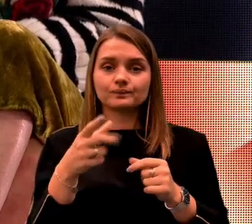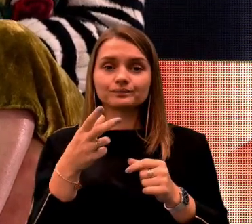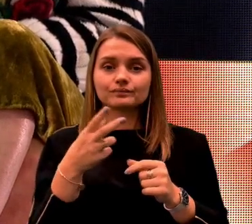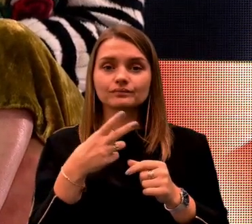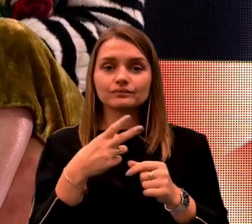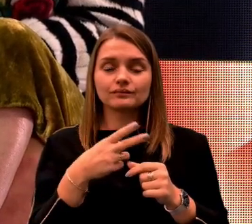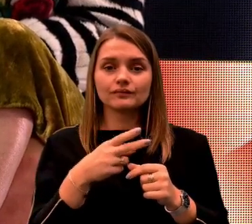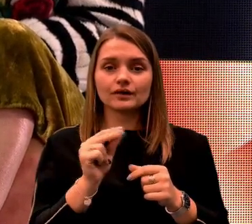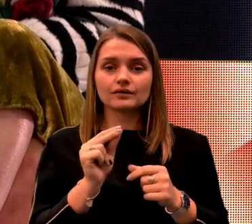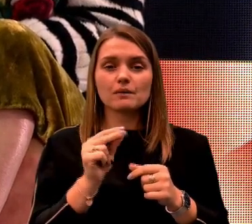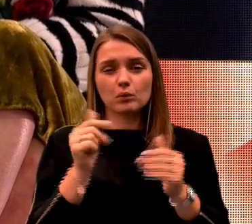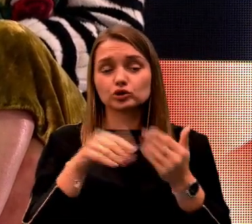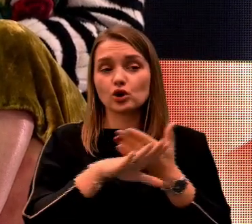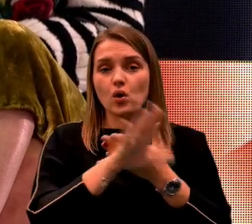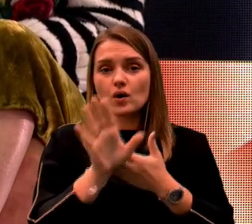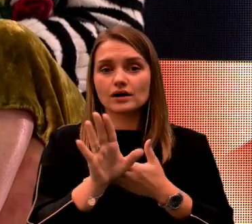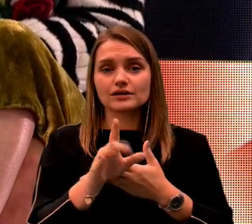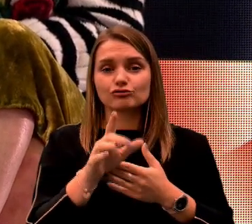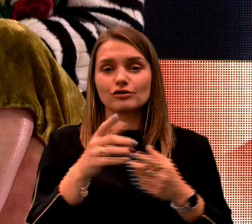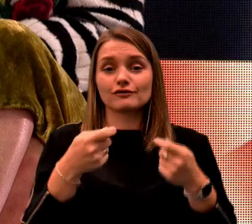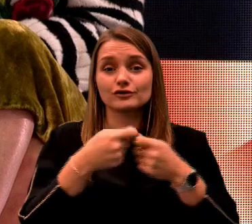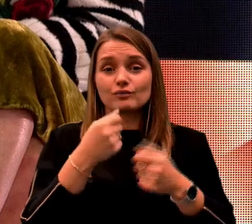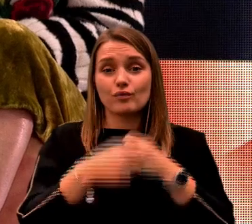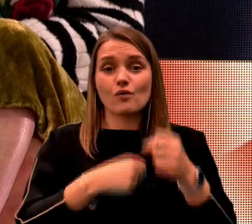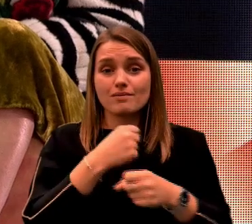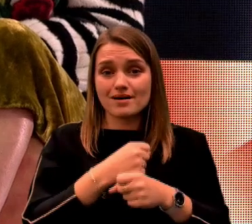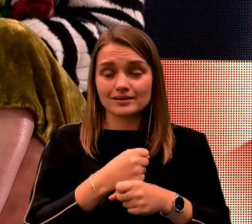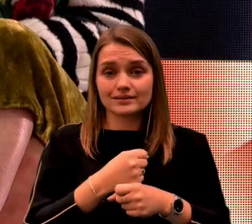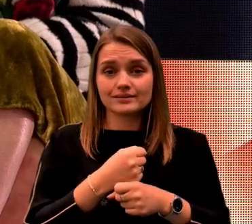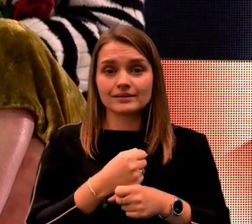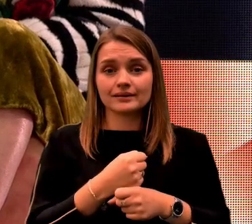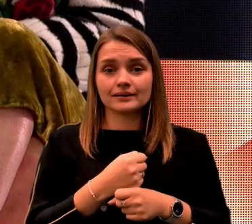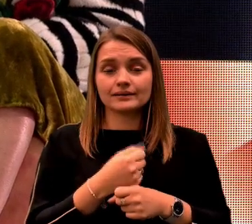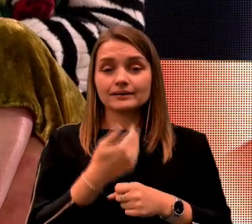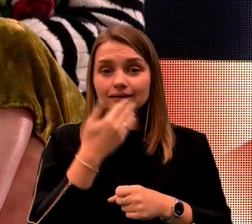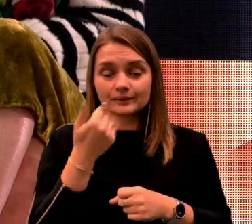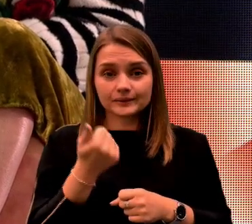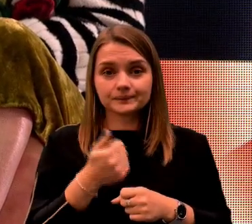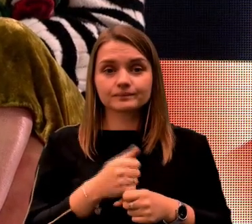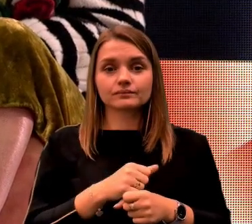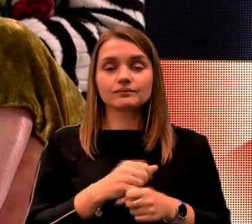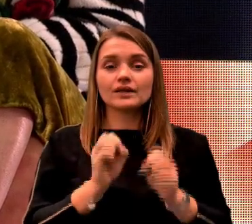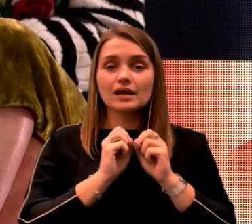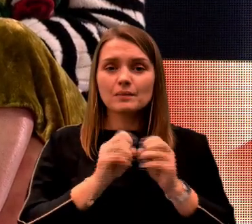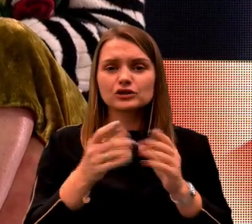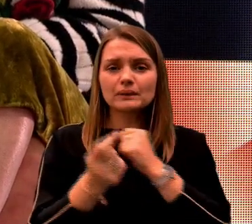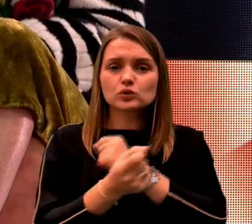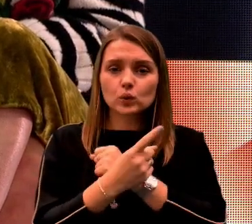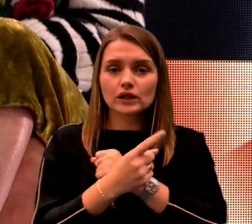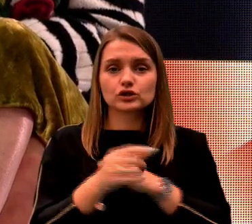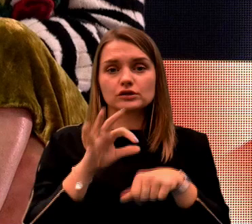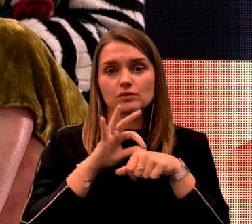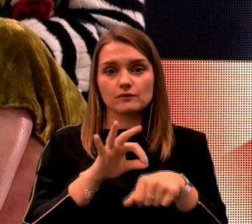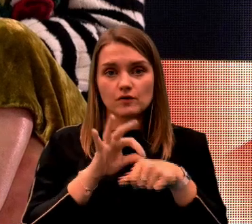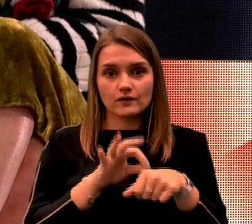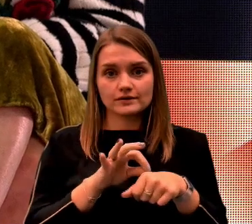nie musi się okazać, że właśnie ten model współpracy jest tutaj najbardziej skutecznym modelem, prawda? Więc